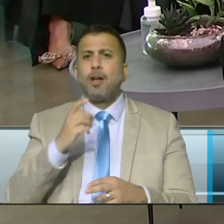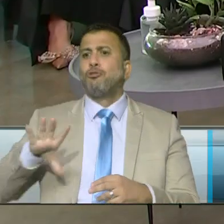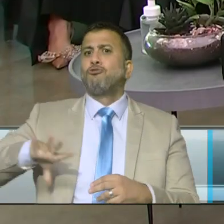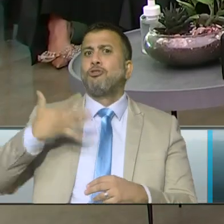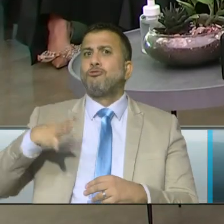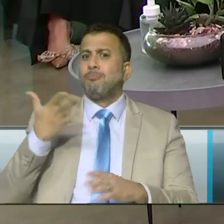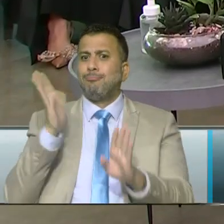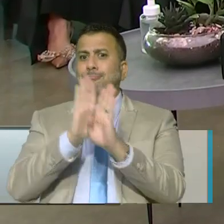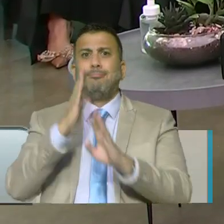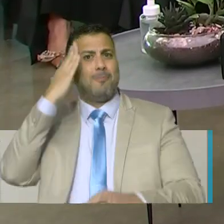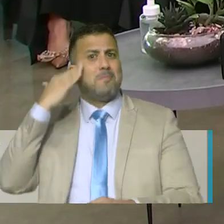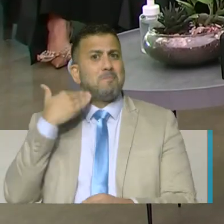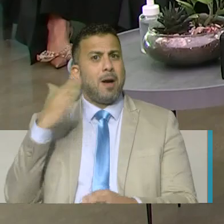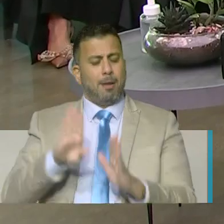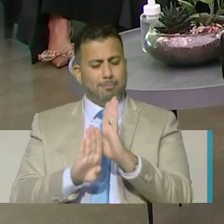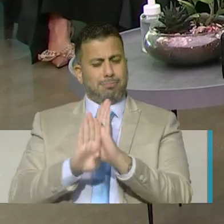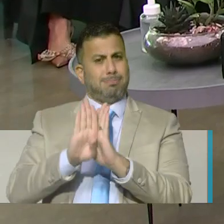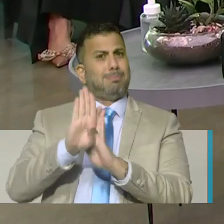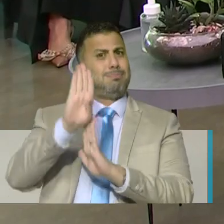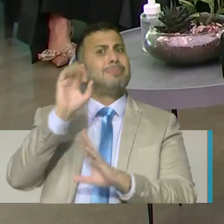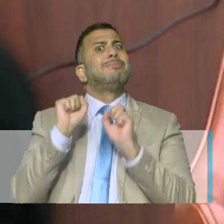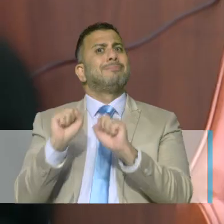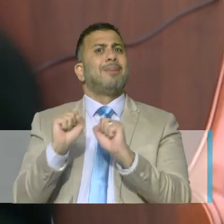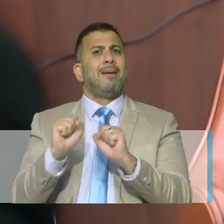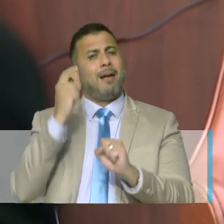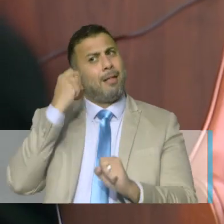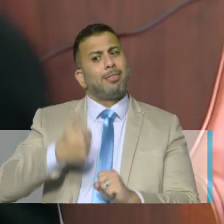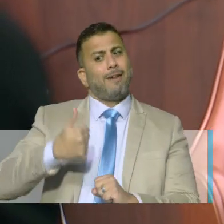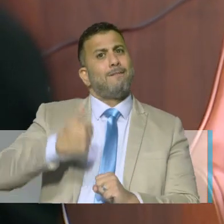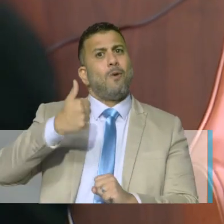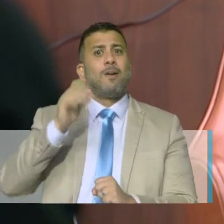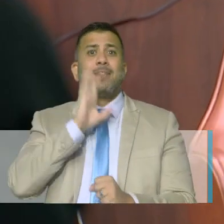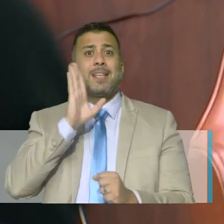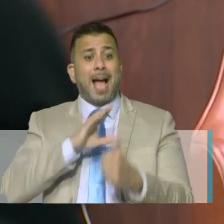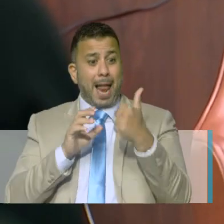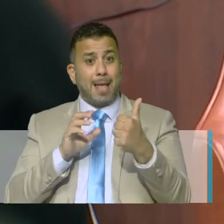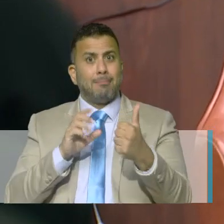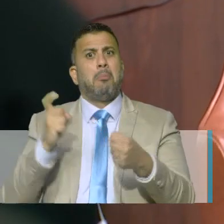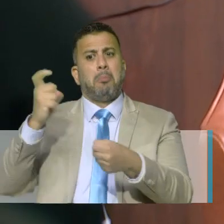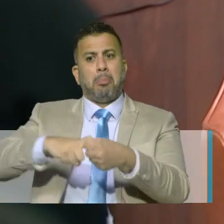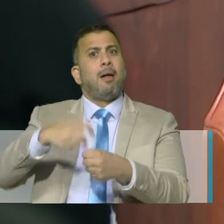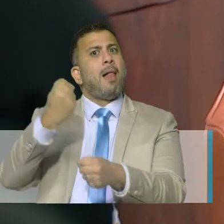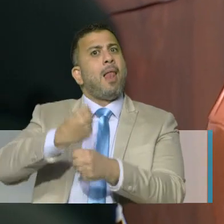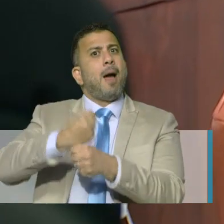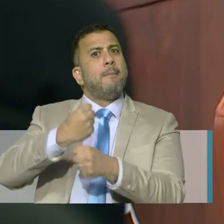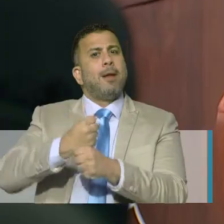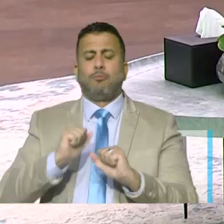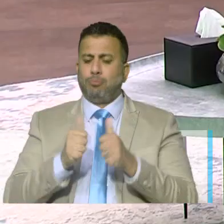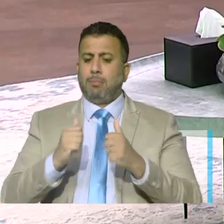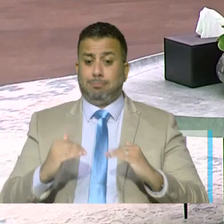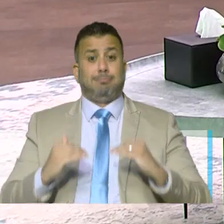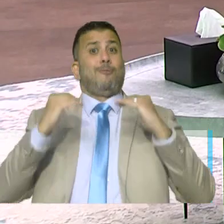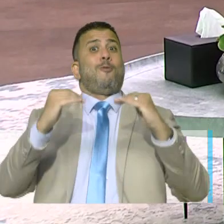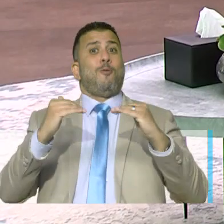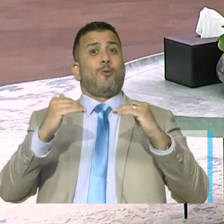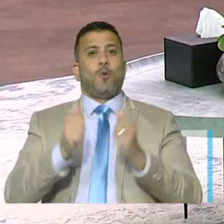للمرأة لتثبت نفسها وترسخ دورها من خلال التفوق في التعليم والالتحاق بالعمل والمشاركة في